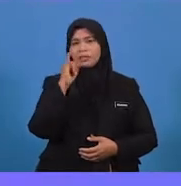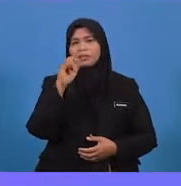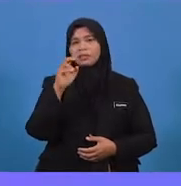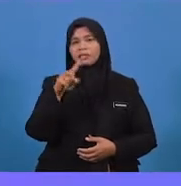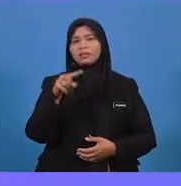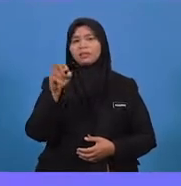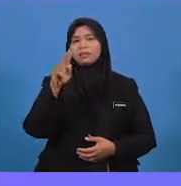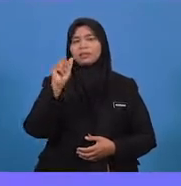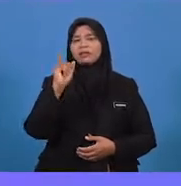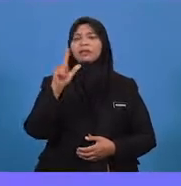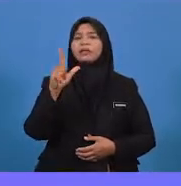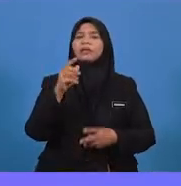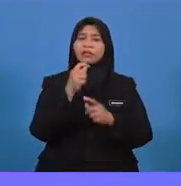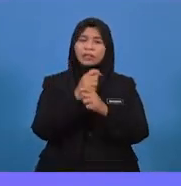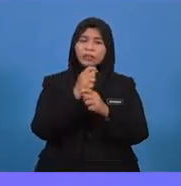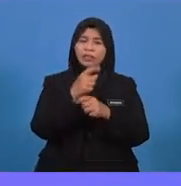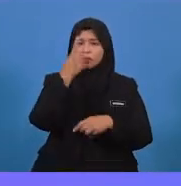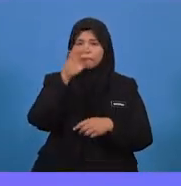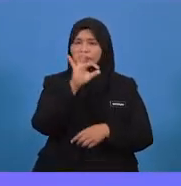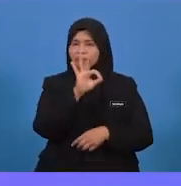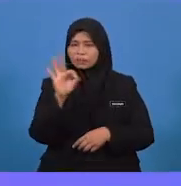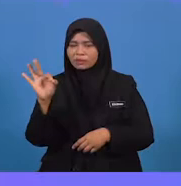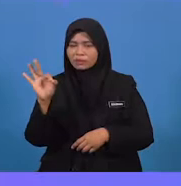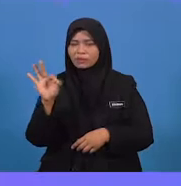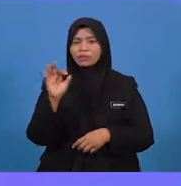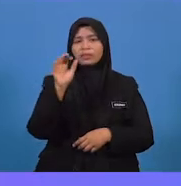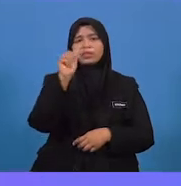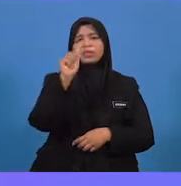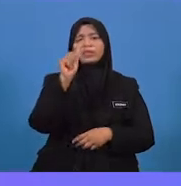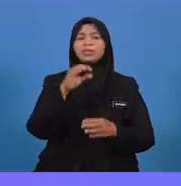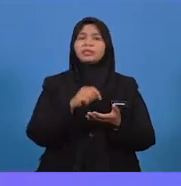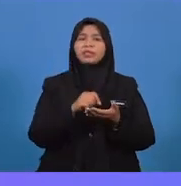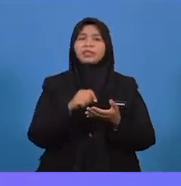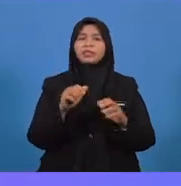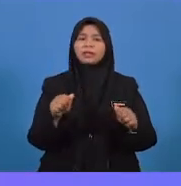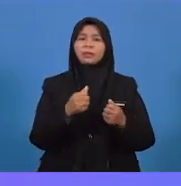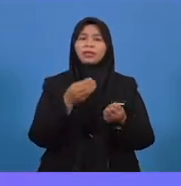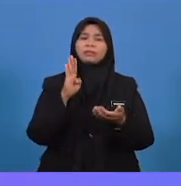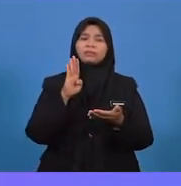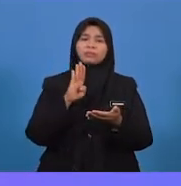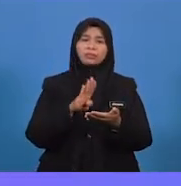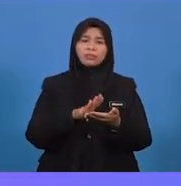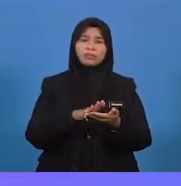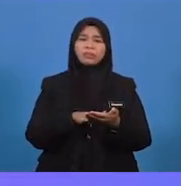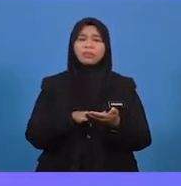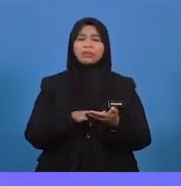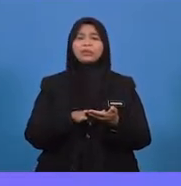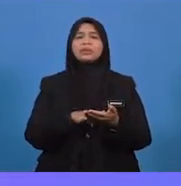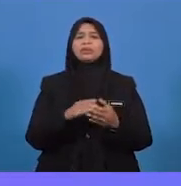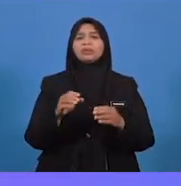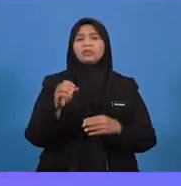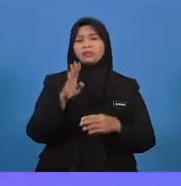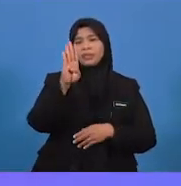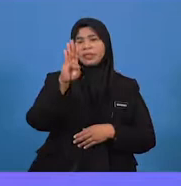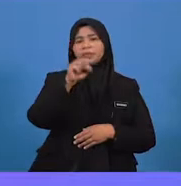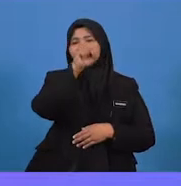Israel bertugas untuk A. Mencatat amalan buruk, B. Menyoal